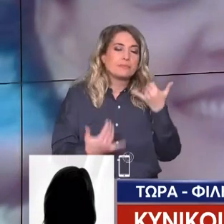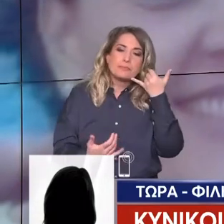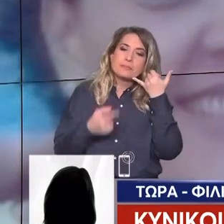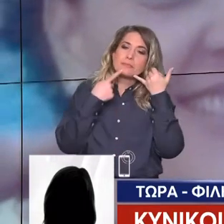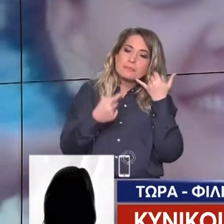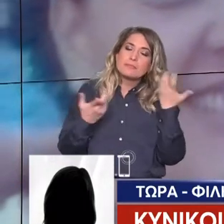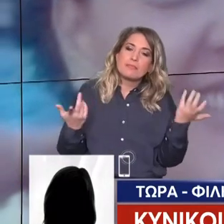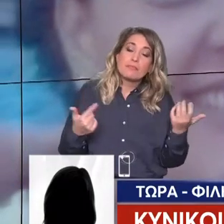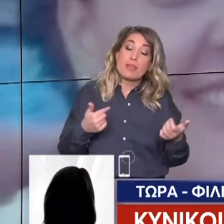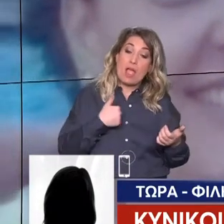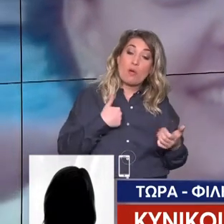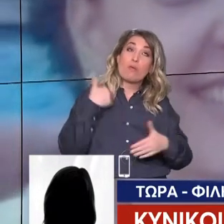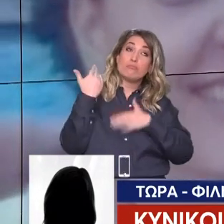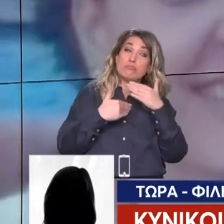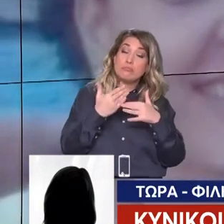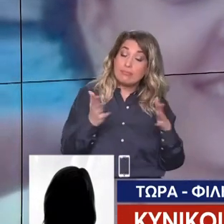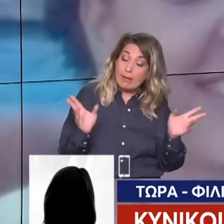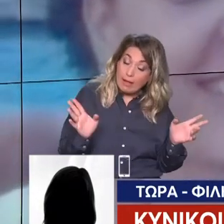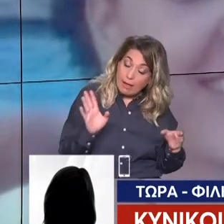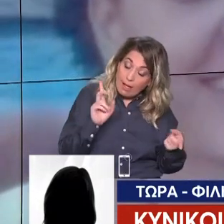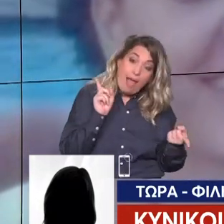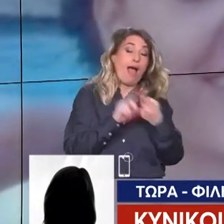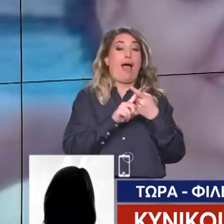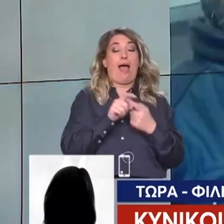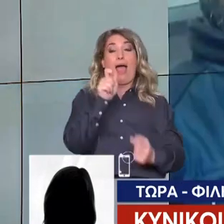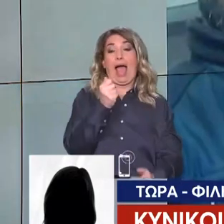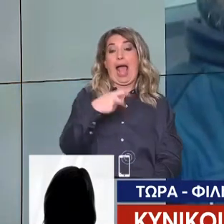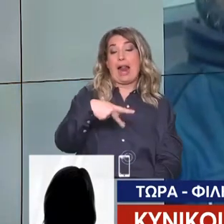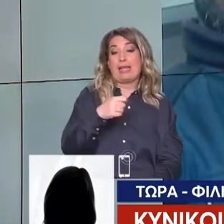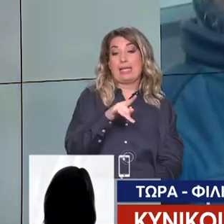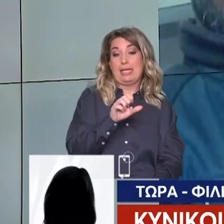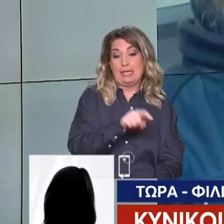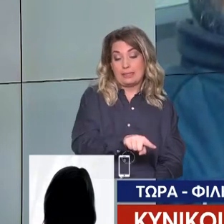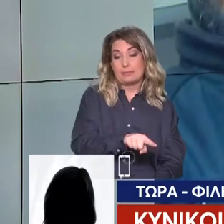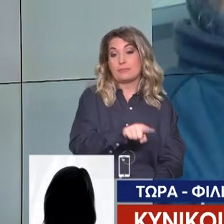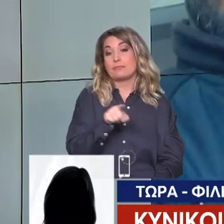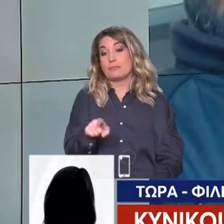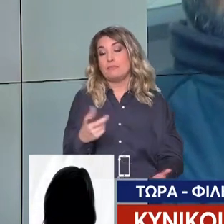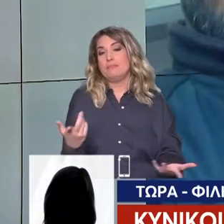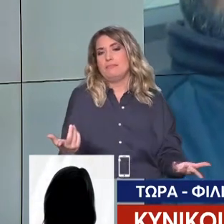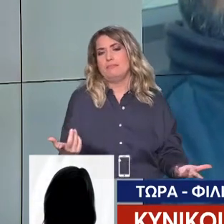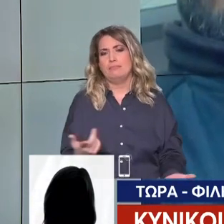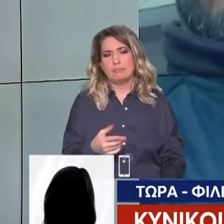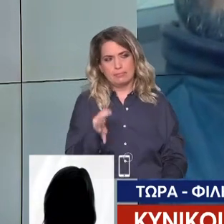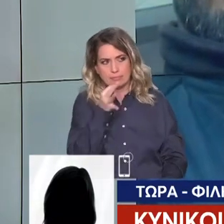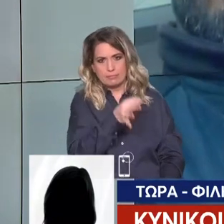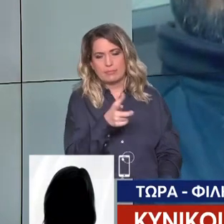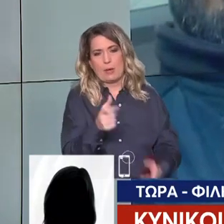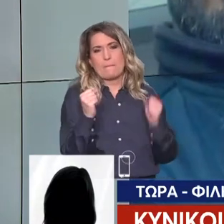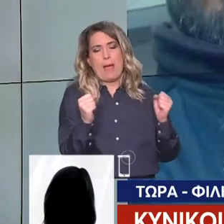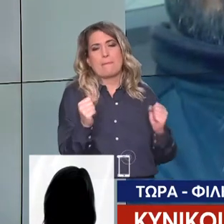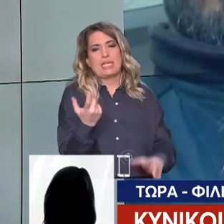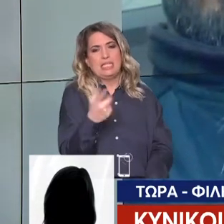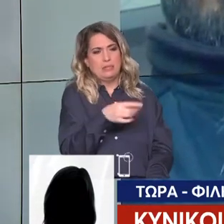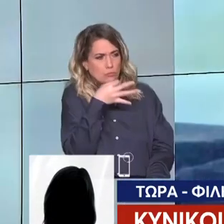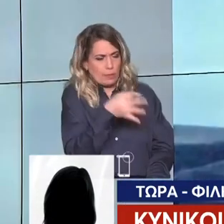όταν εγώ βρήκα τον Άκη. Γιατί είδε ο Άκης ένα φίλο του και του λέει «Η μάνα σου ζεις», γιατί τον είδε στο